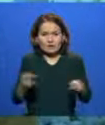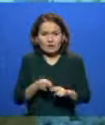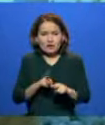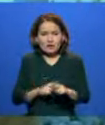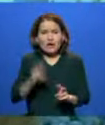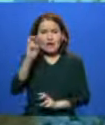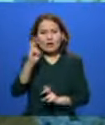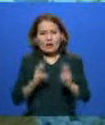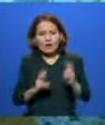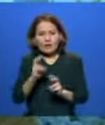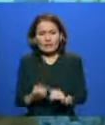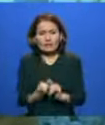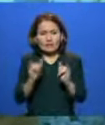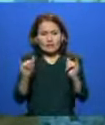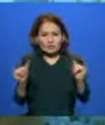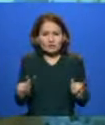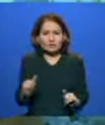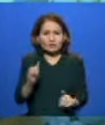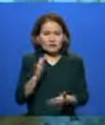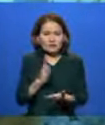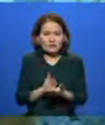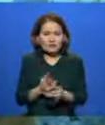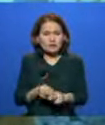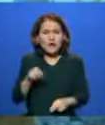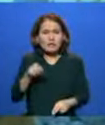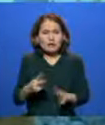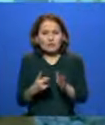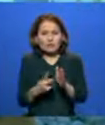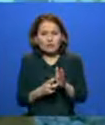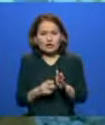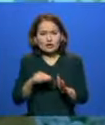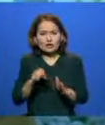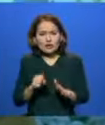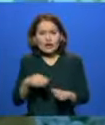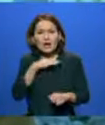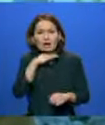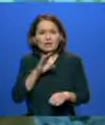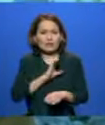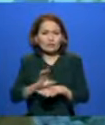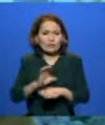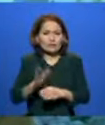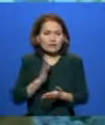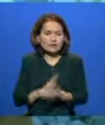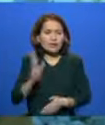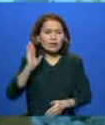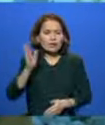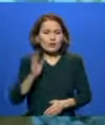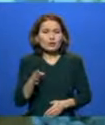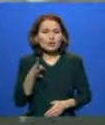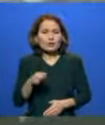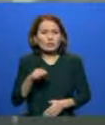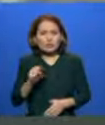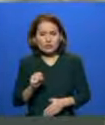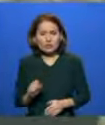кешеннің қарқынды дамуын көрсетеді. Бүгінгі таңда жылына 1720 тонна өнім шығарып отырсақ, алдағы уақытта 4000 тоннаға